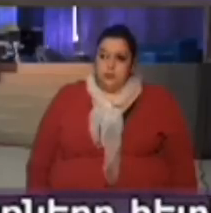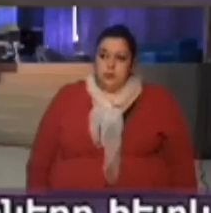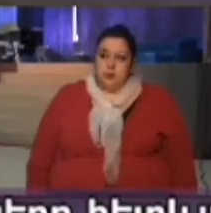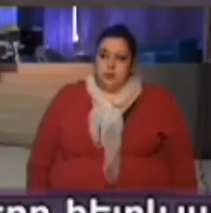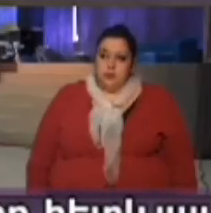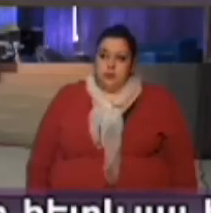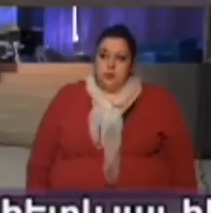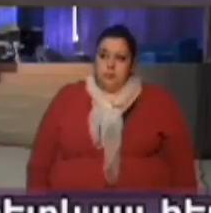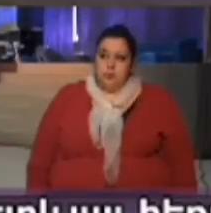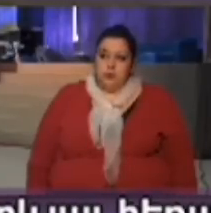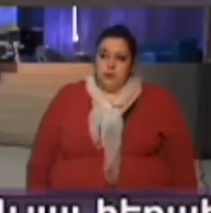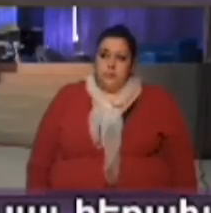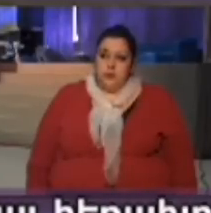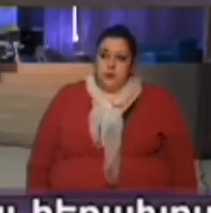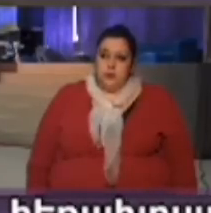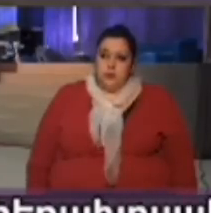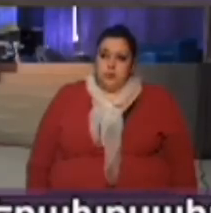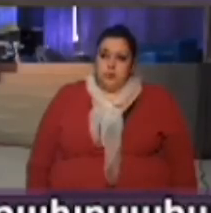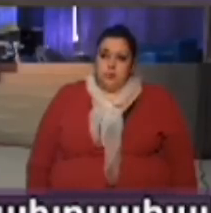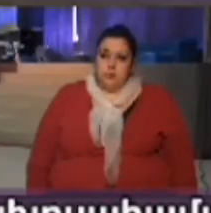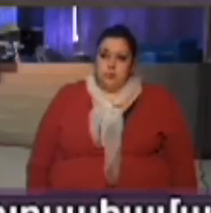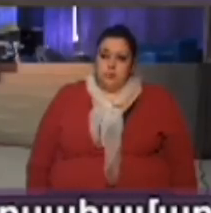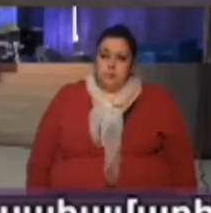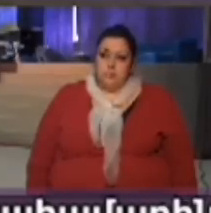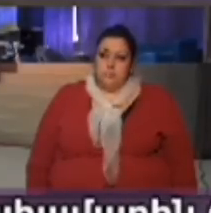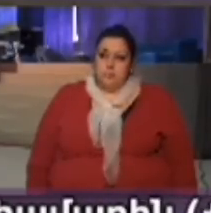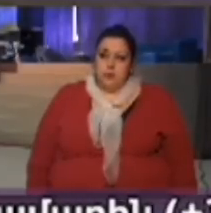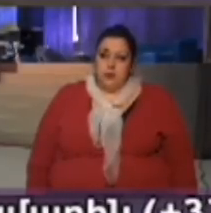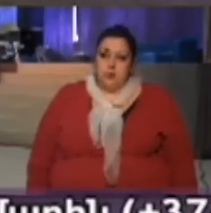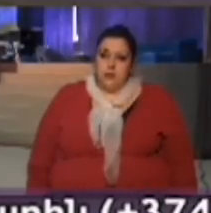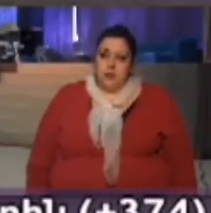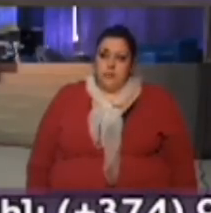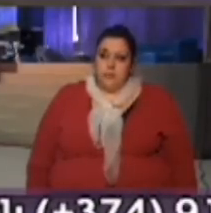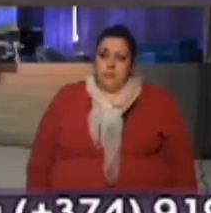ուղակի ես եկել, հերթական ուղակի եկել ես ու վերջ,